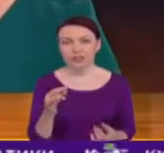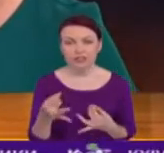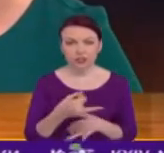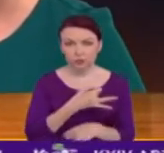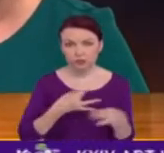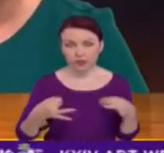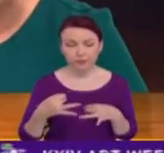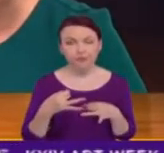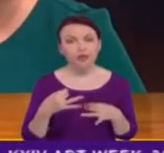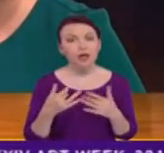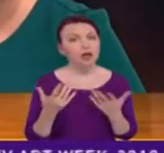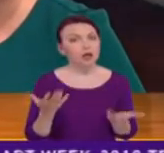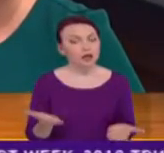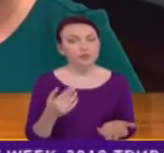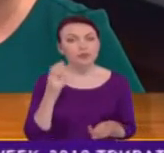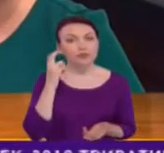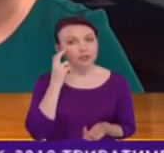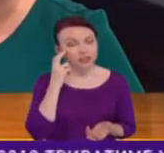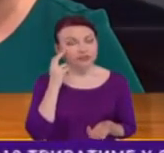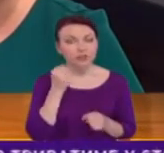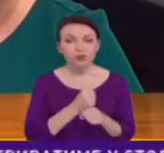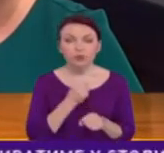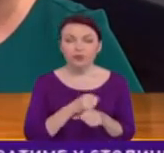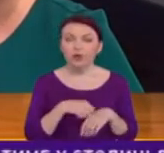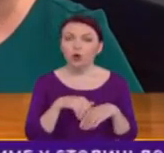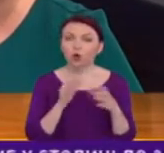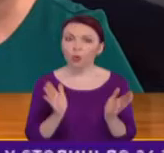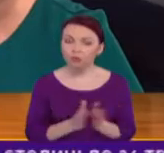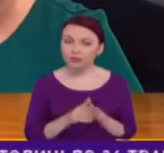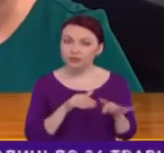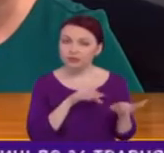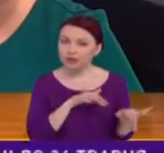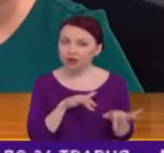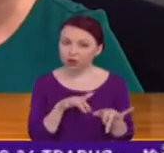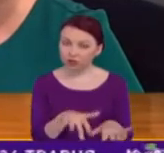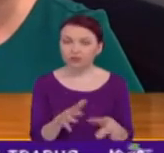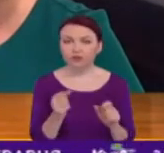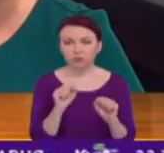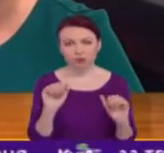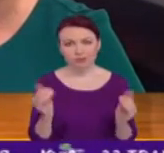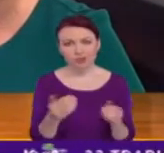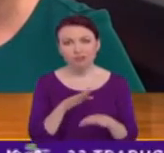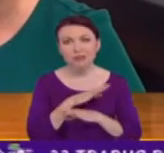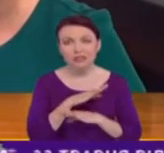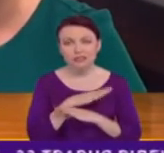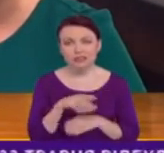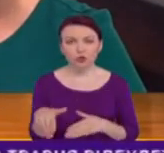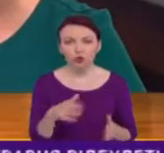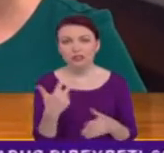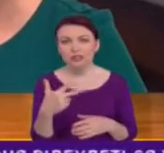пане Сергію, в Києві розробили комплекс заходів, які може зменшити смертність на дорогах на 30%